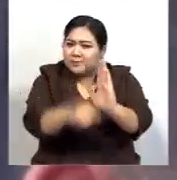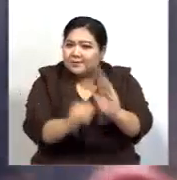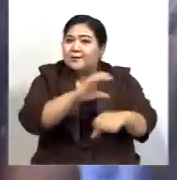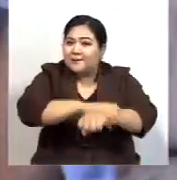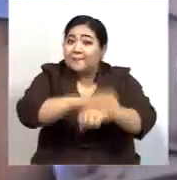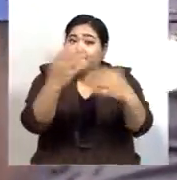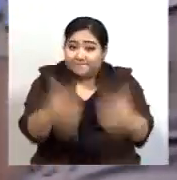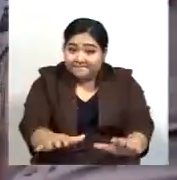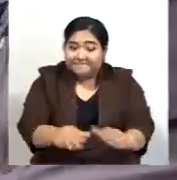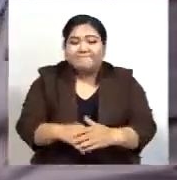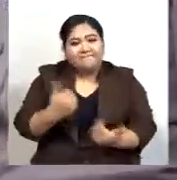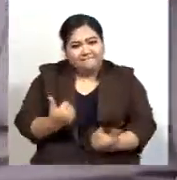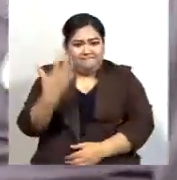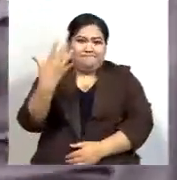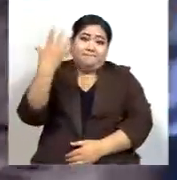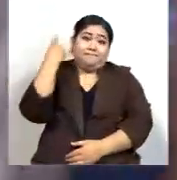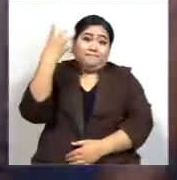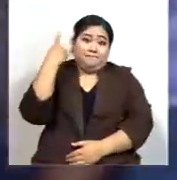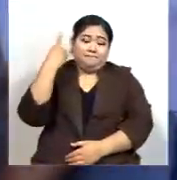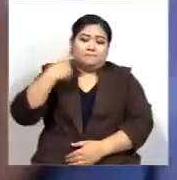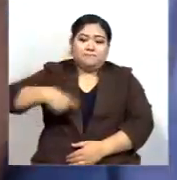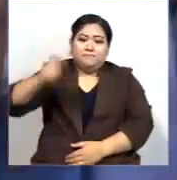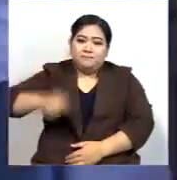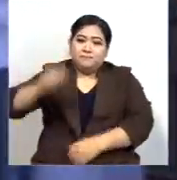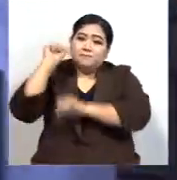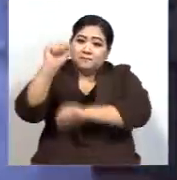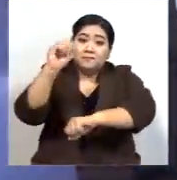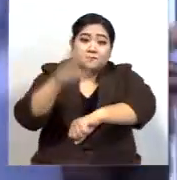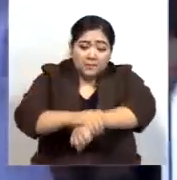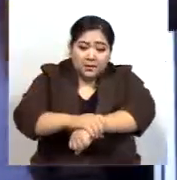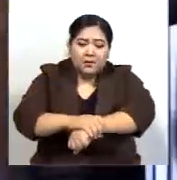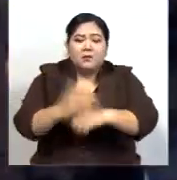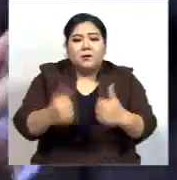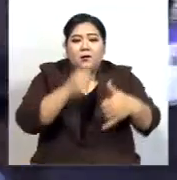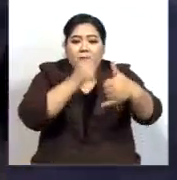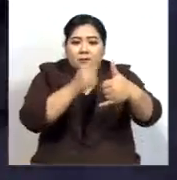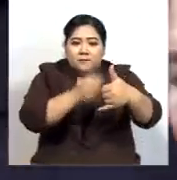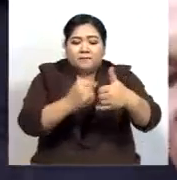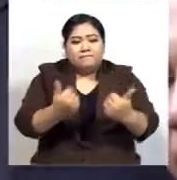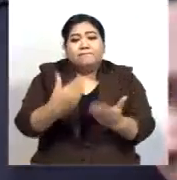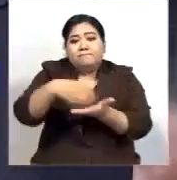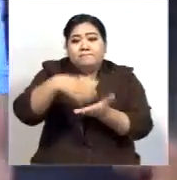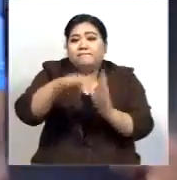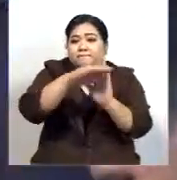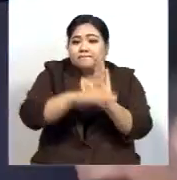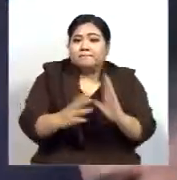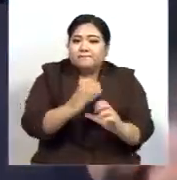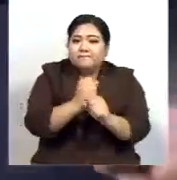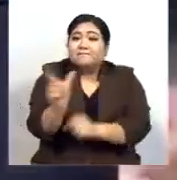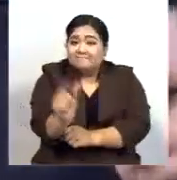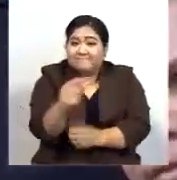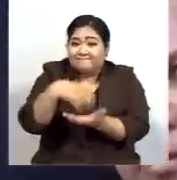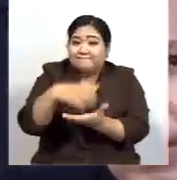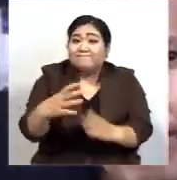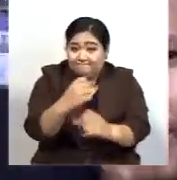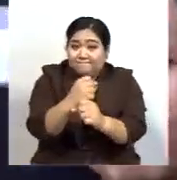คะเมื่อวานนะคะหลังศาลออกหมายจับค่ะสำหรับเดี๋ยวดิฉันจะสรุปให้คุณผู้ชมฟังสั้นๆ นะ